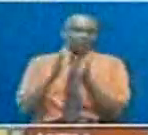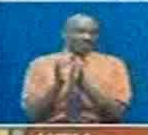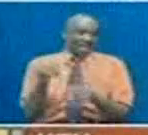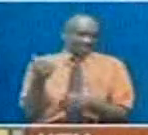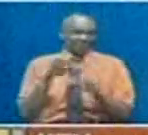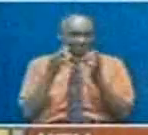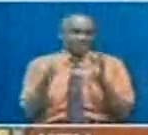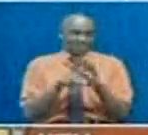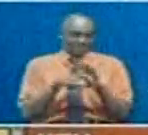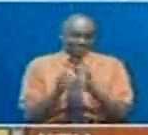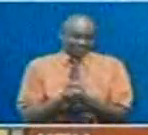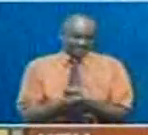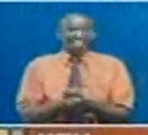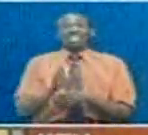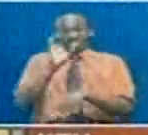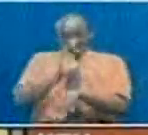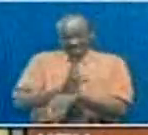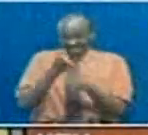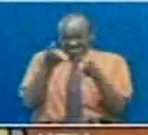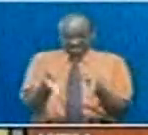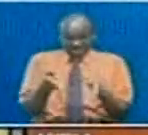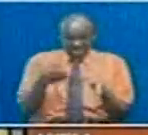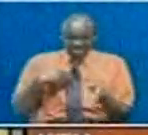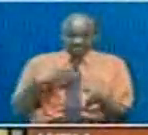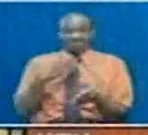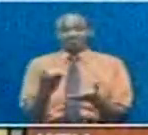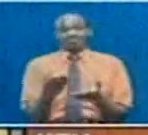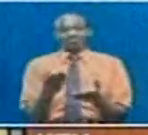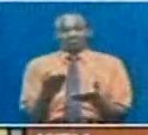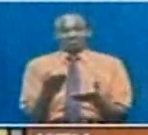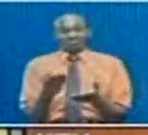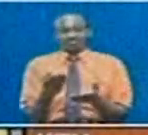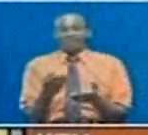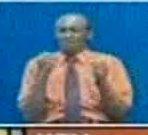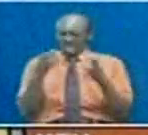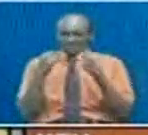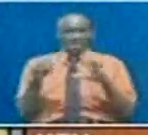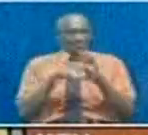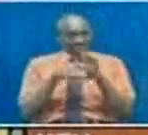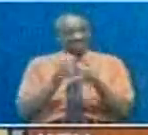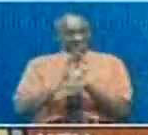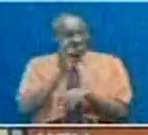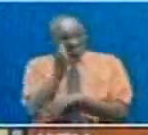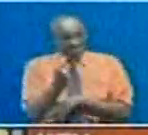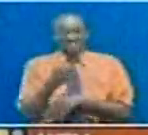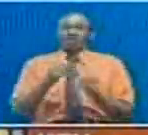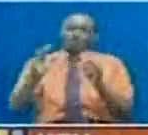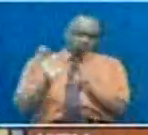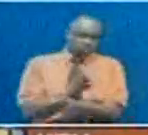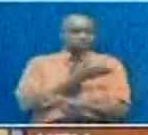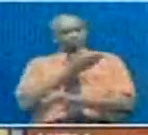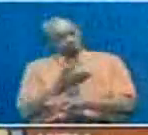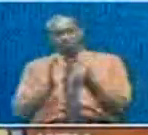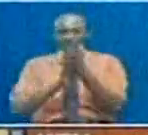Kanisa la Holy Family Basilica jijini Nairobi lilijaa waumini, huku nyimbo za kumtukuza Mwenyezi Mungu